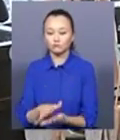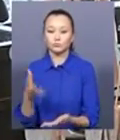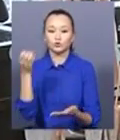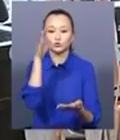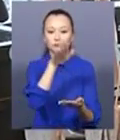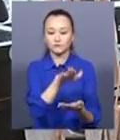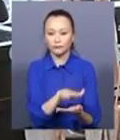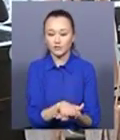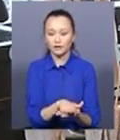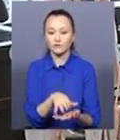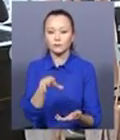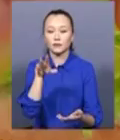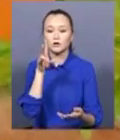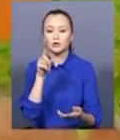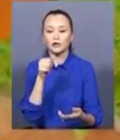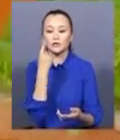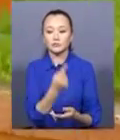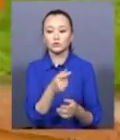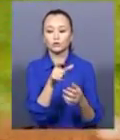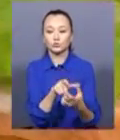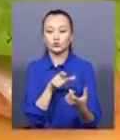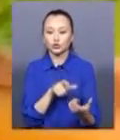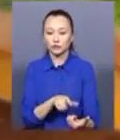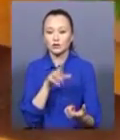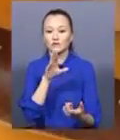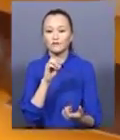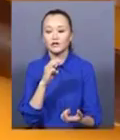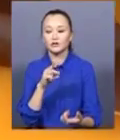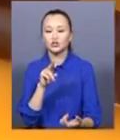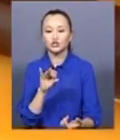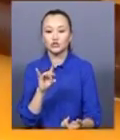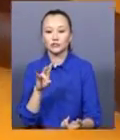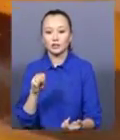Сверху на лист салат выкладываем, на один кусочек выкладываем ветчину